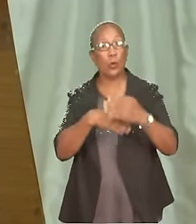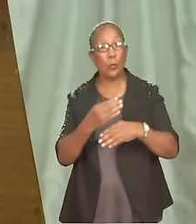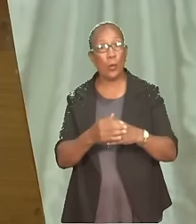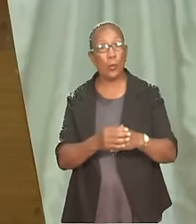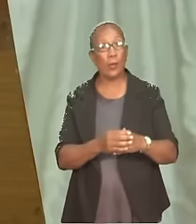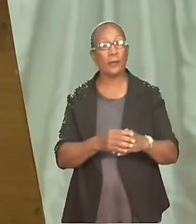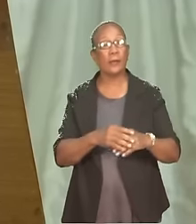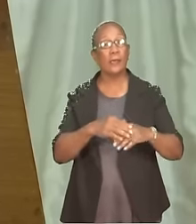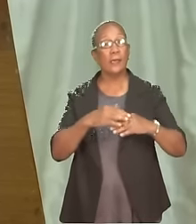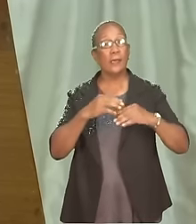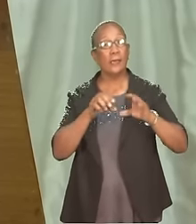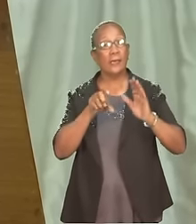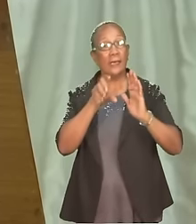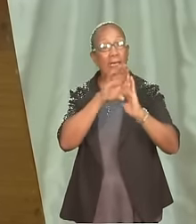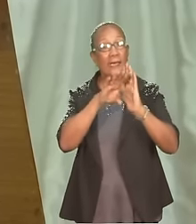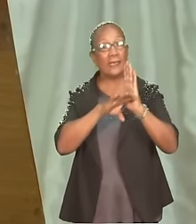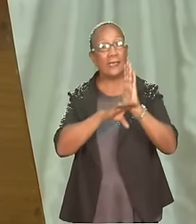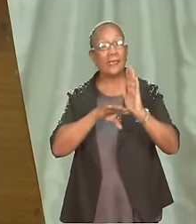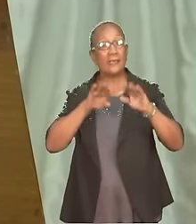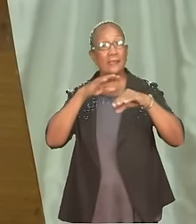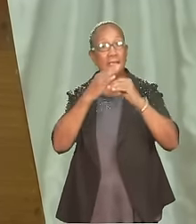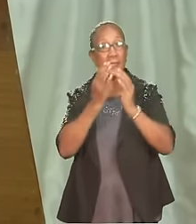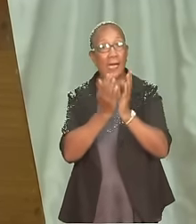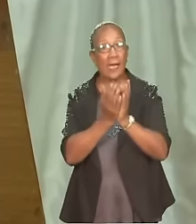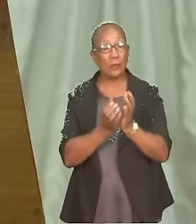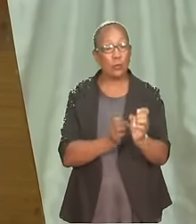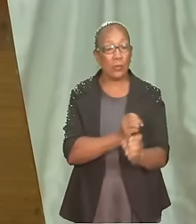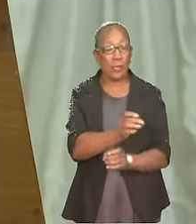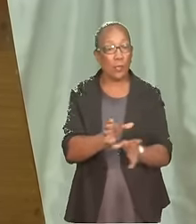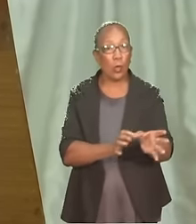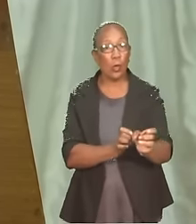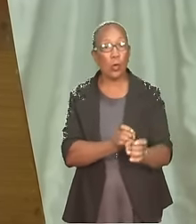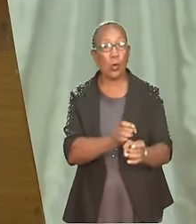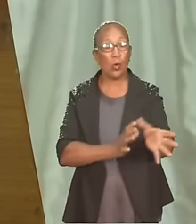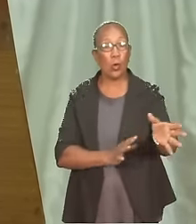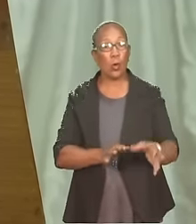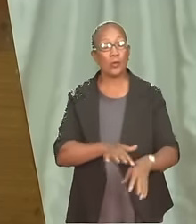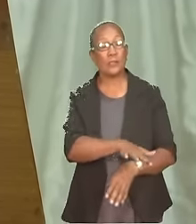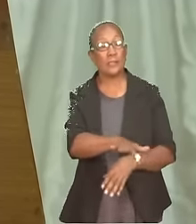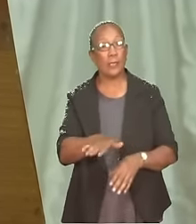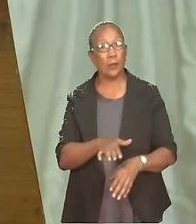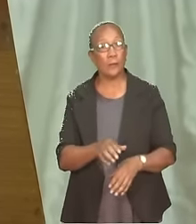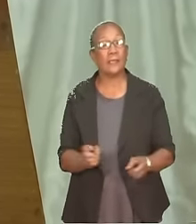regels in alle sectoren, met name in de goudsector. Dat zal onze prioriteit zijn.